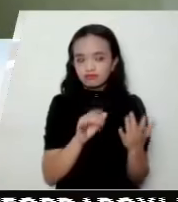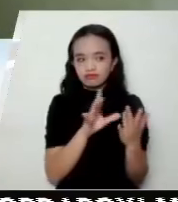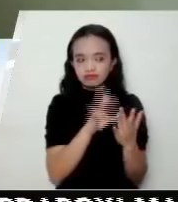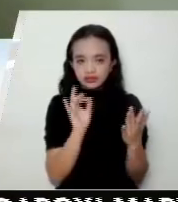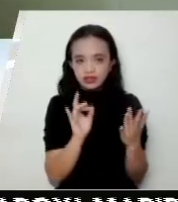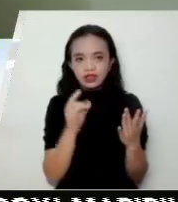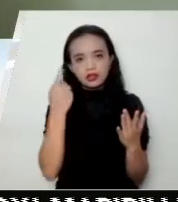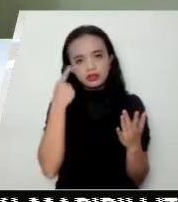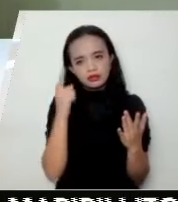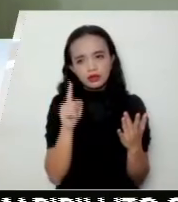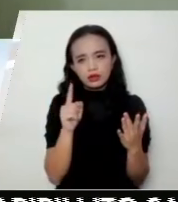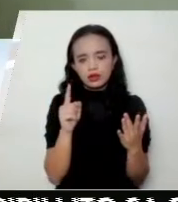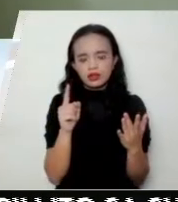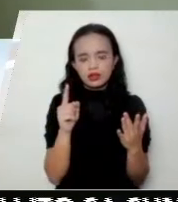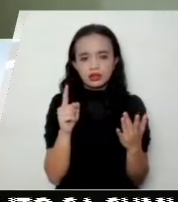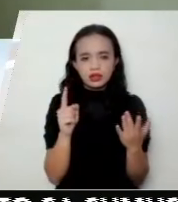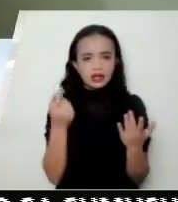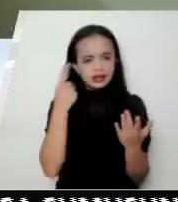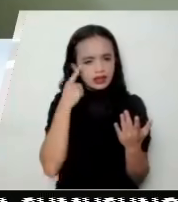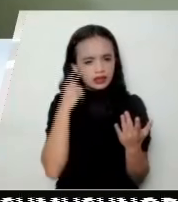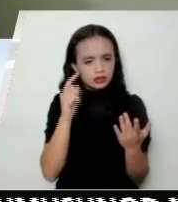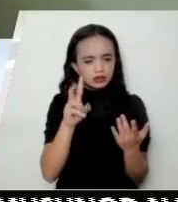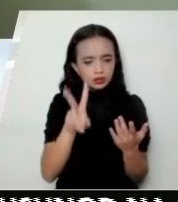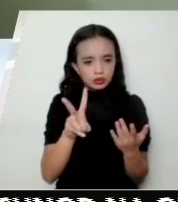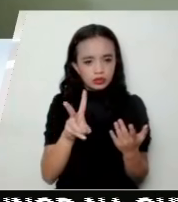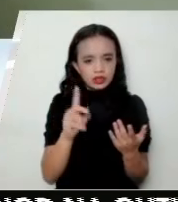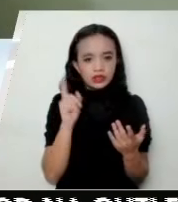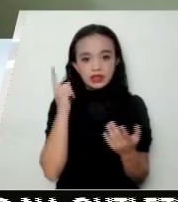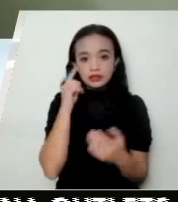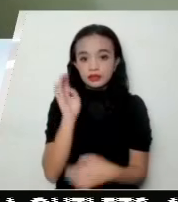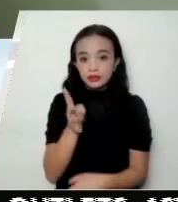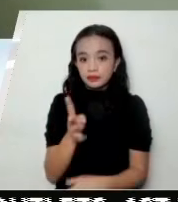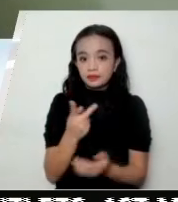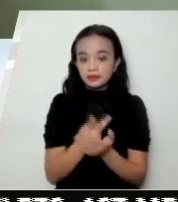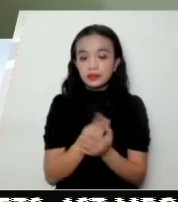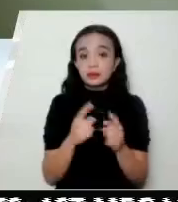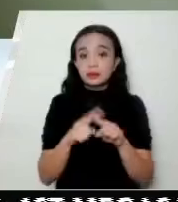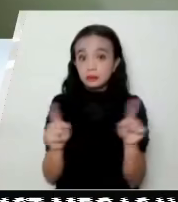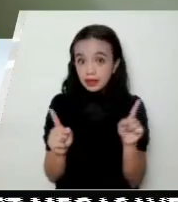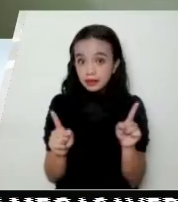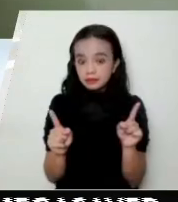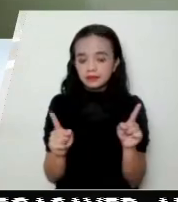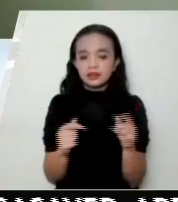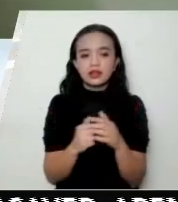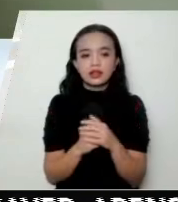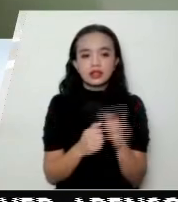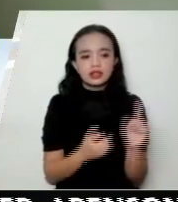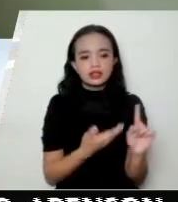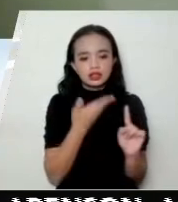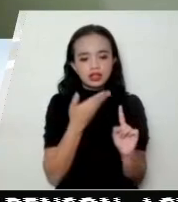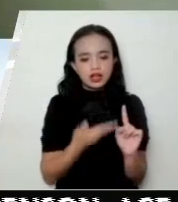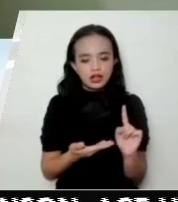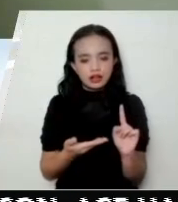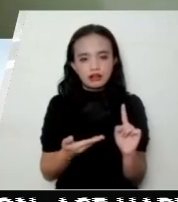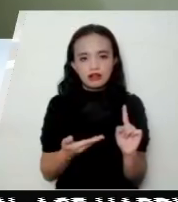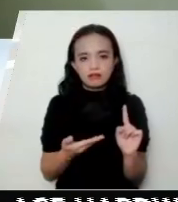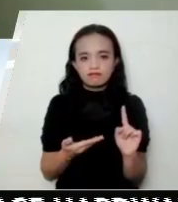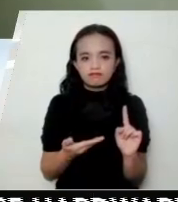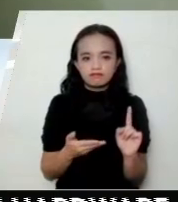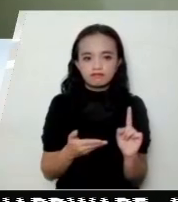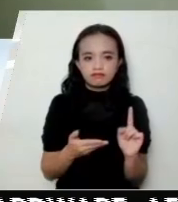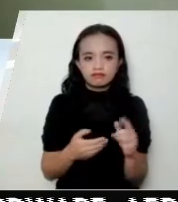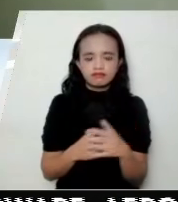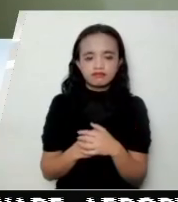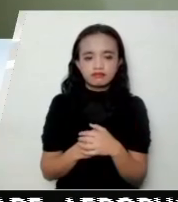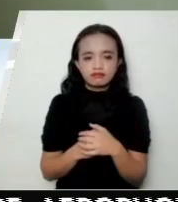two bets lang, no? 40 pesos. But she's a patron of our scratchy tickets,